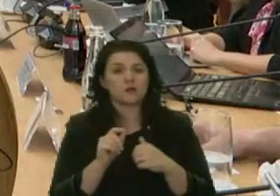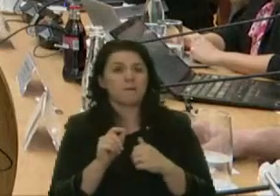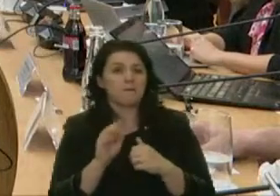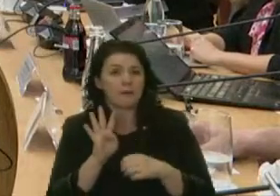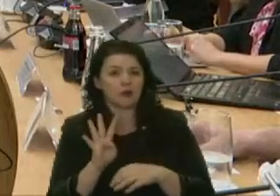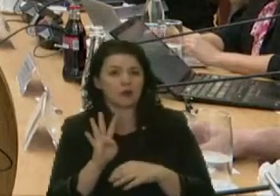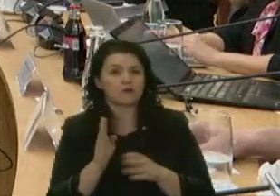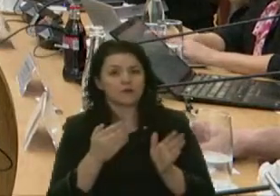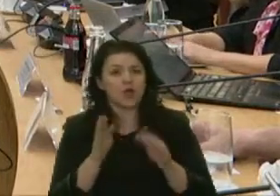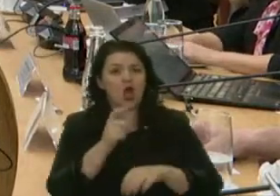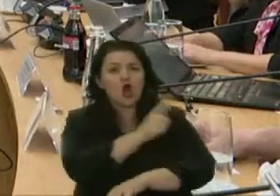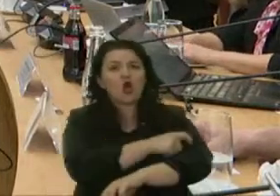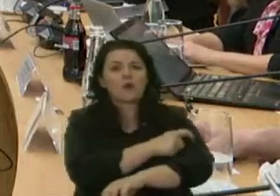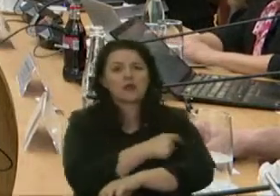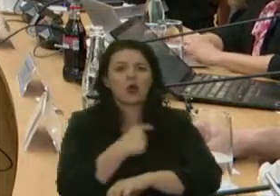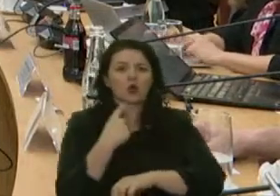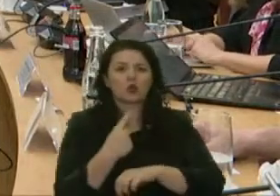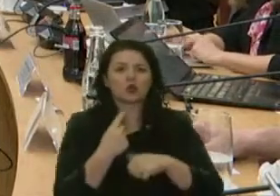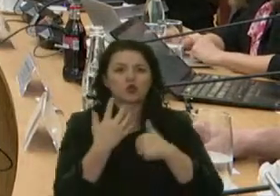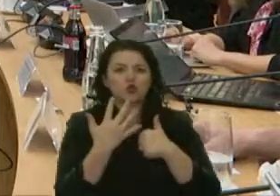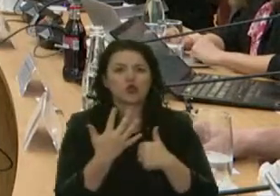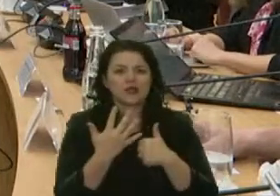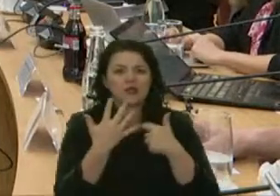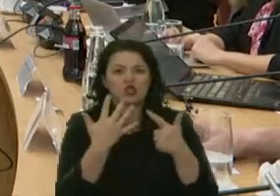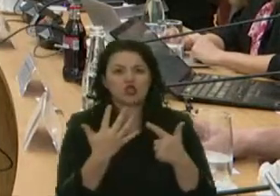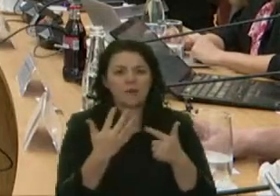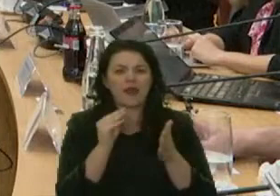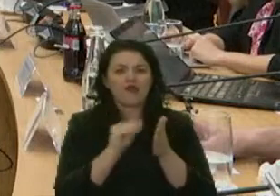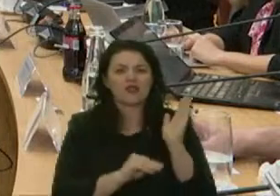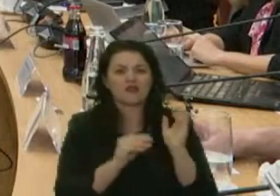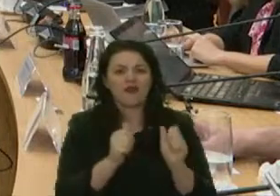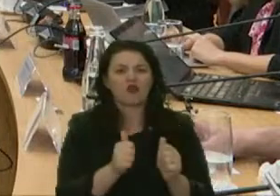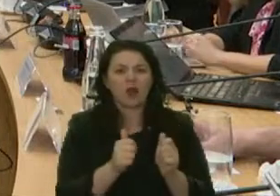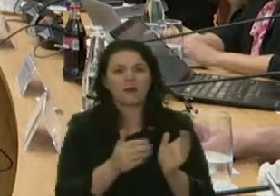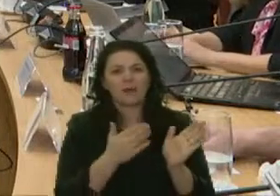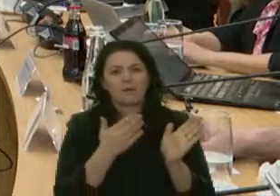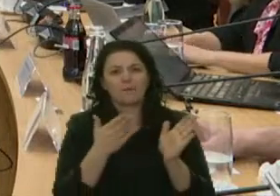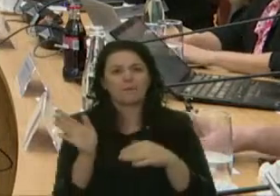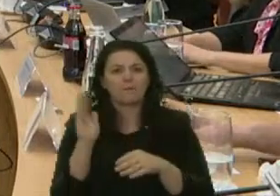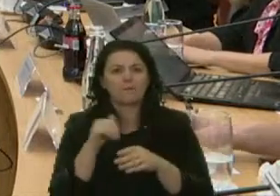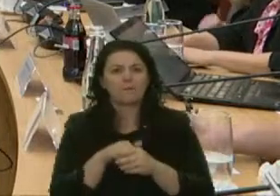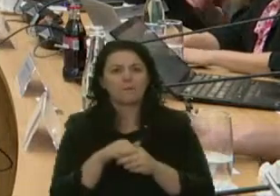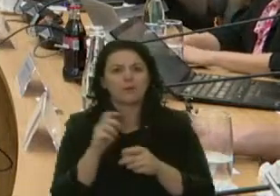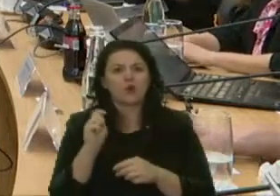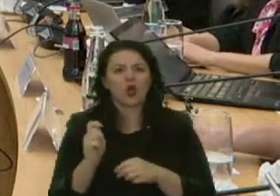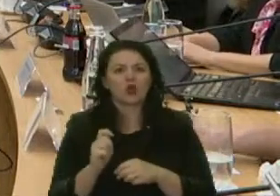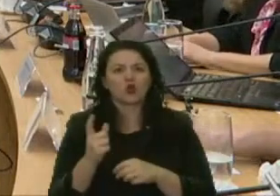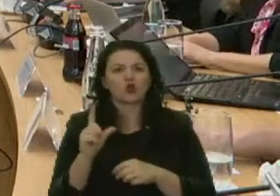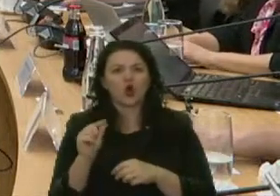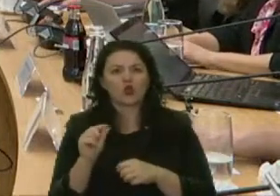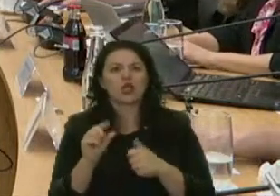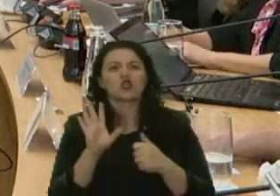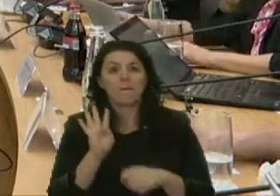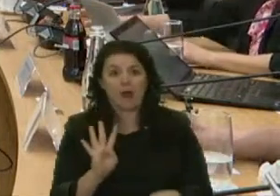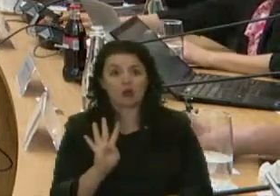6e aviz favorabil Comisia 7 Comisia 7 aviz favorabil supun la vot prul numărul